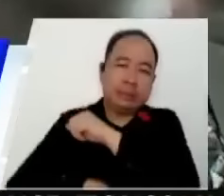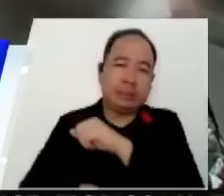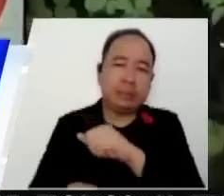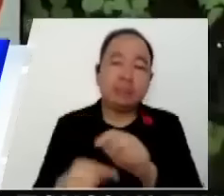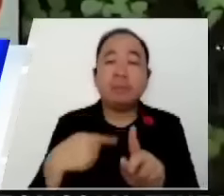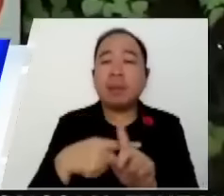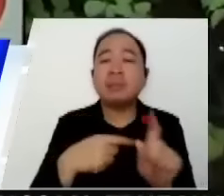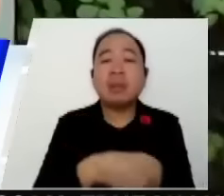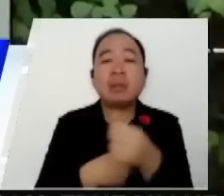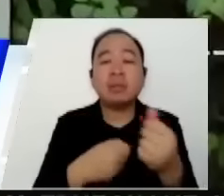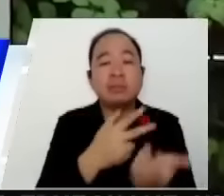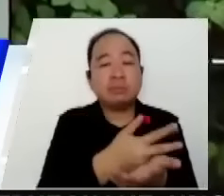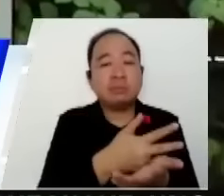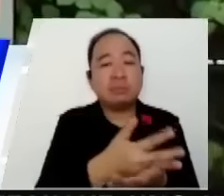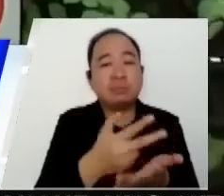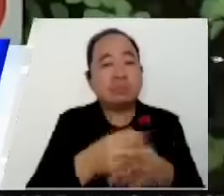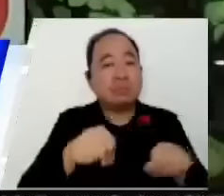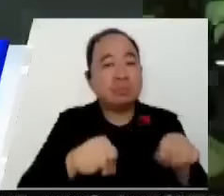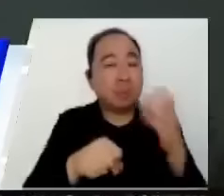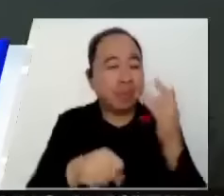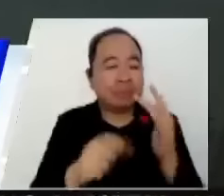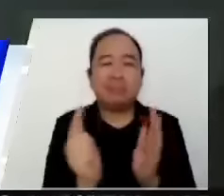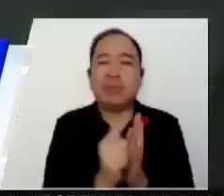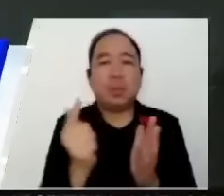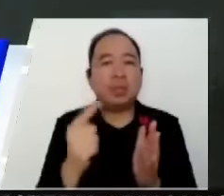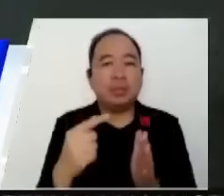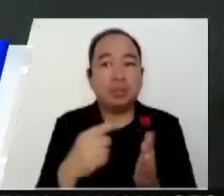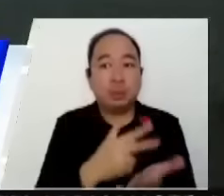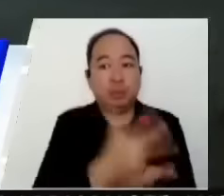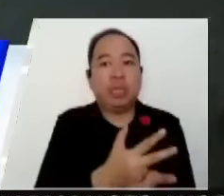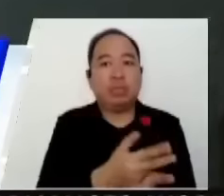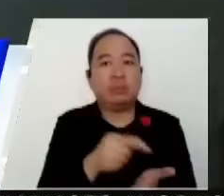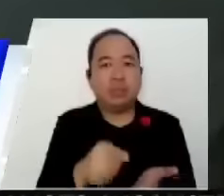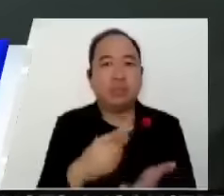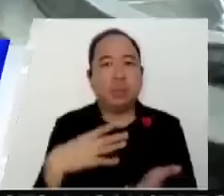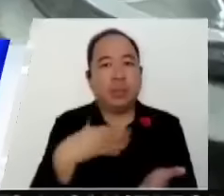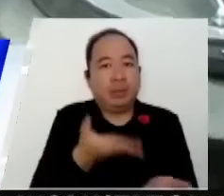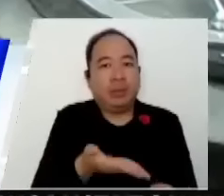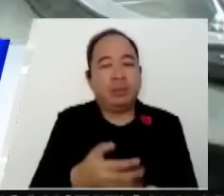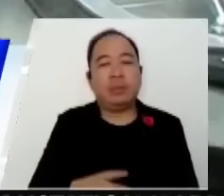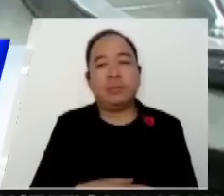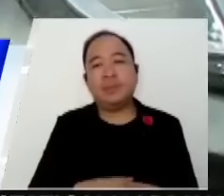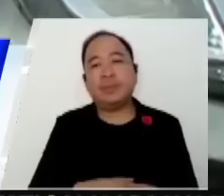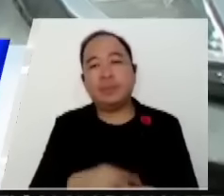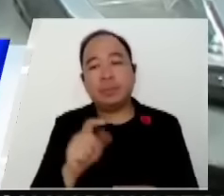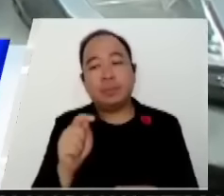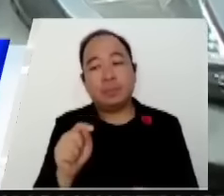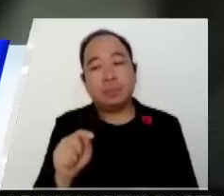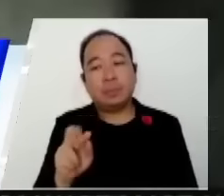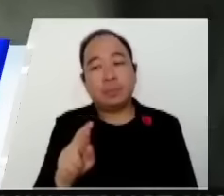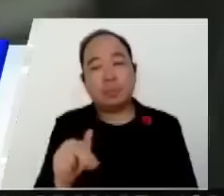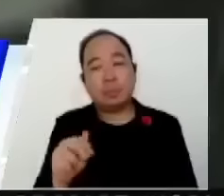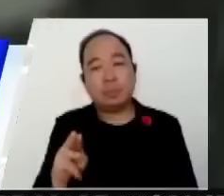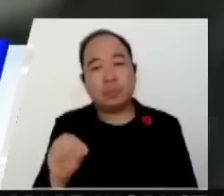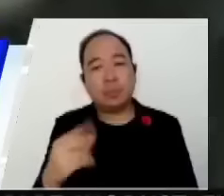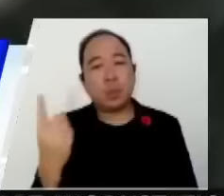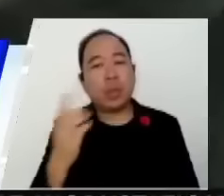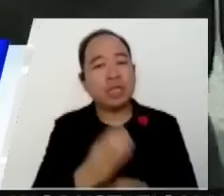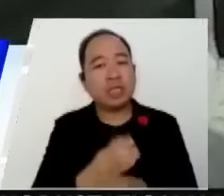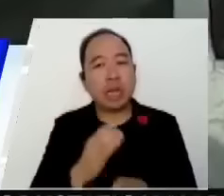motor dahil bawal huminto at maghintay roon. Sa tramo, nakaparadang kotse ang hinatak ng MMDA